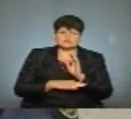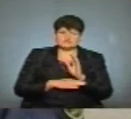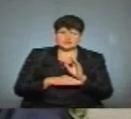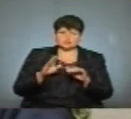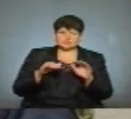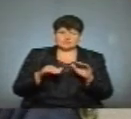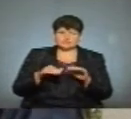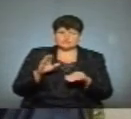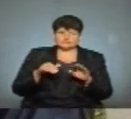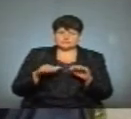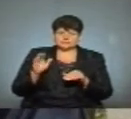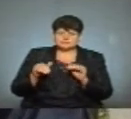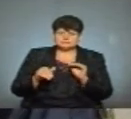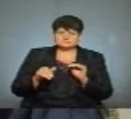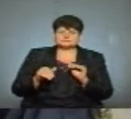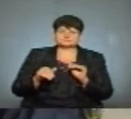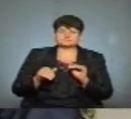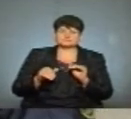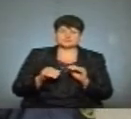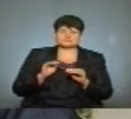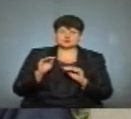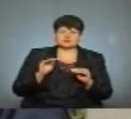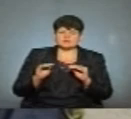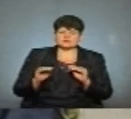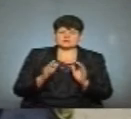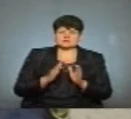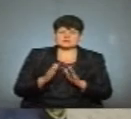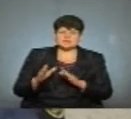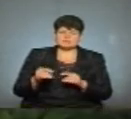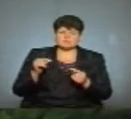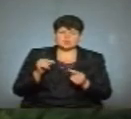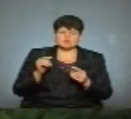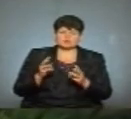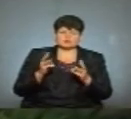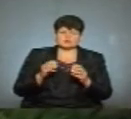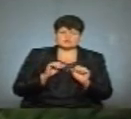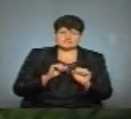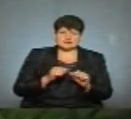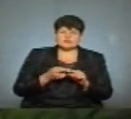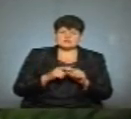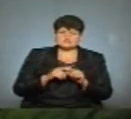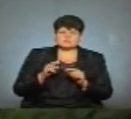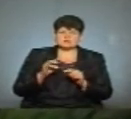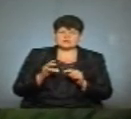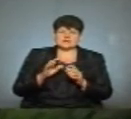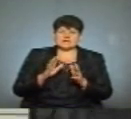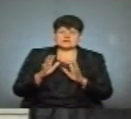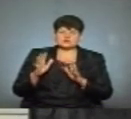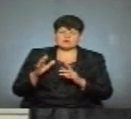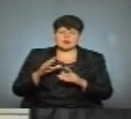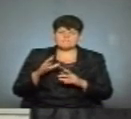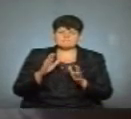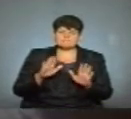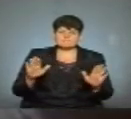конструкцій вогнетривким засобом, влаштувати системи протипожежного захисту. А це пансіонат «Лісова пісня» в Борщові.